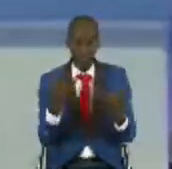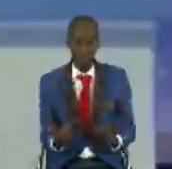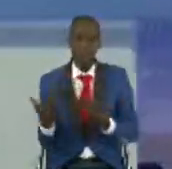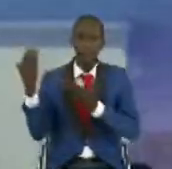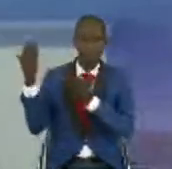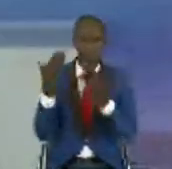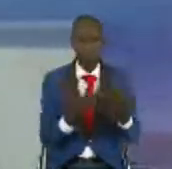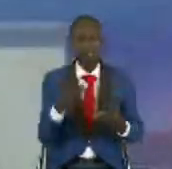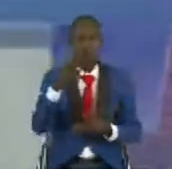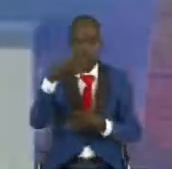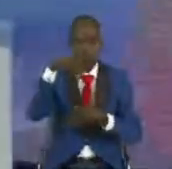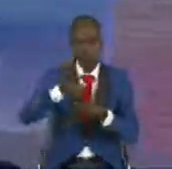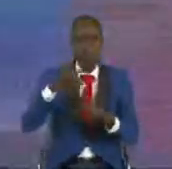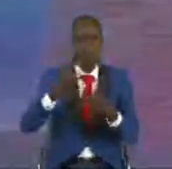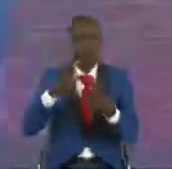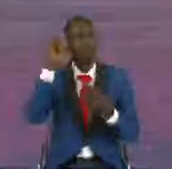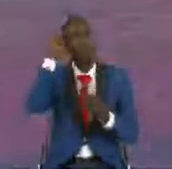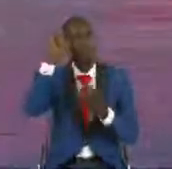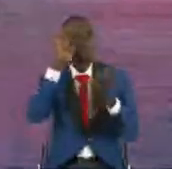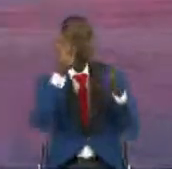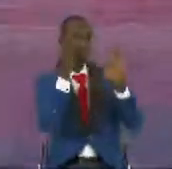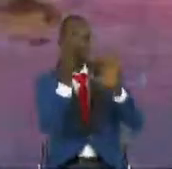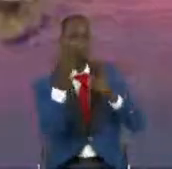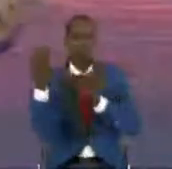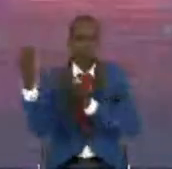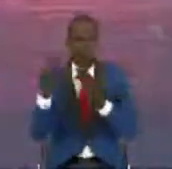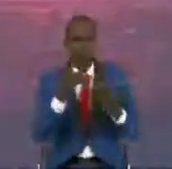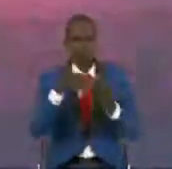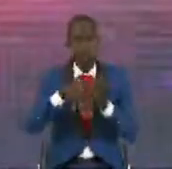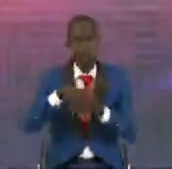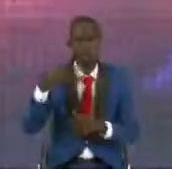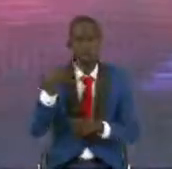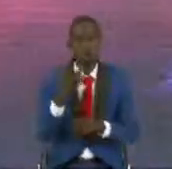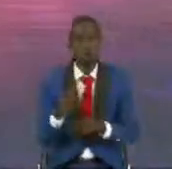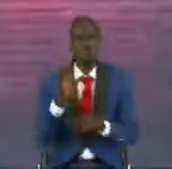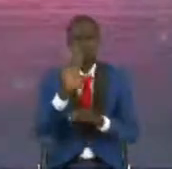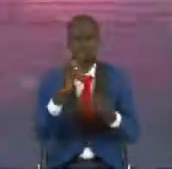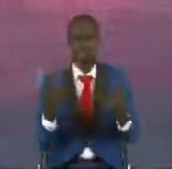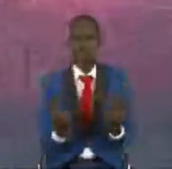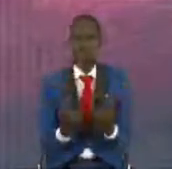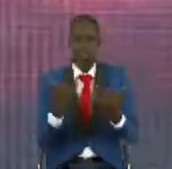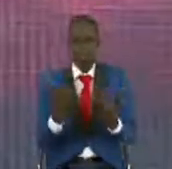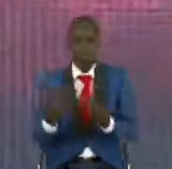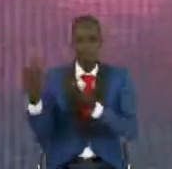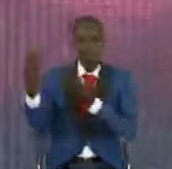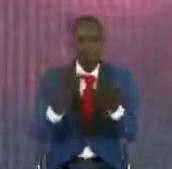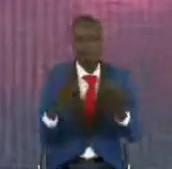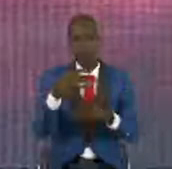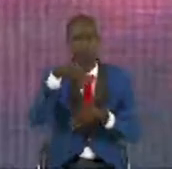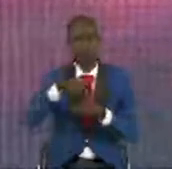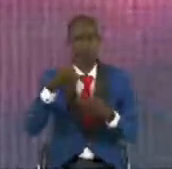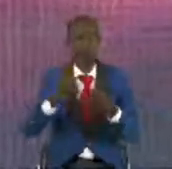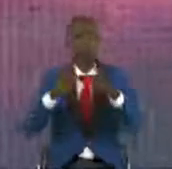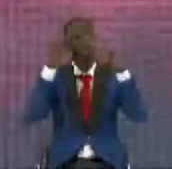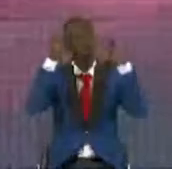entrer dans sa présence. Il te sort de ton péché. et te conduit dans le salut.